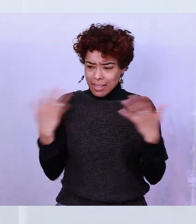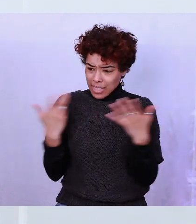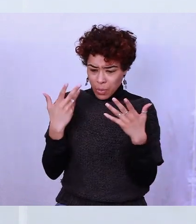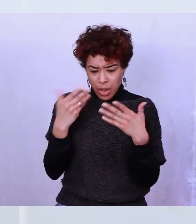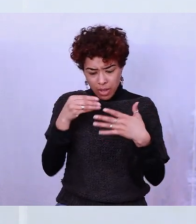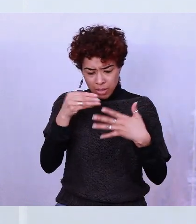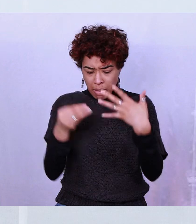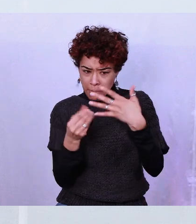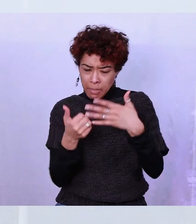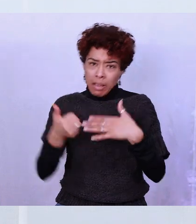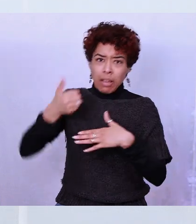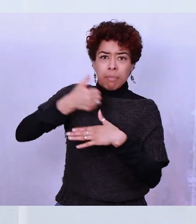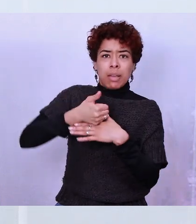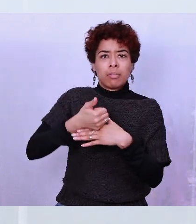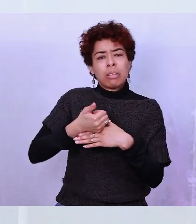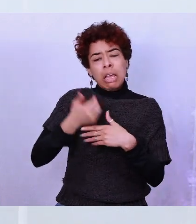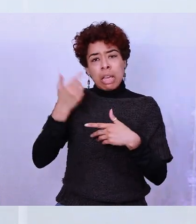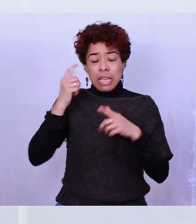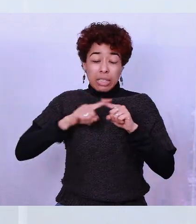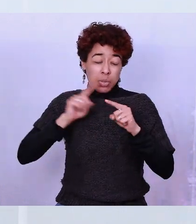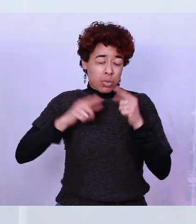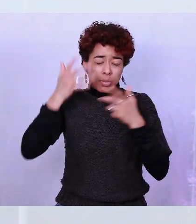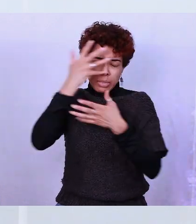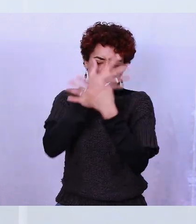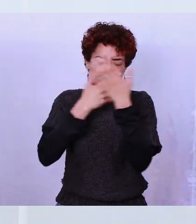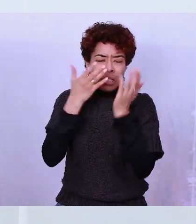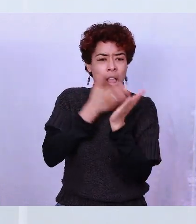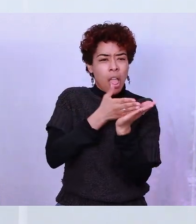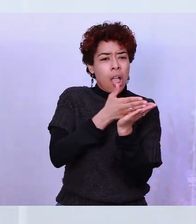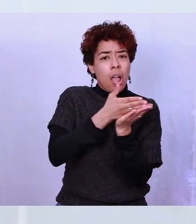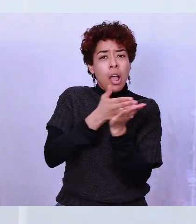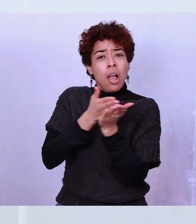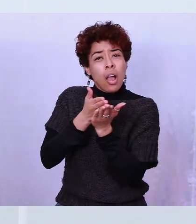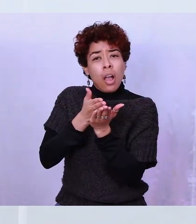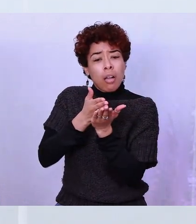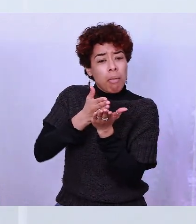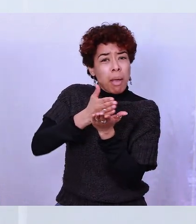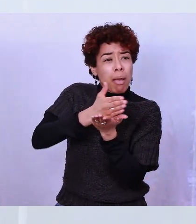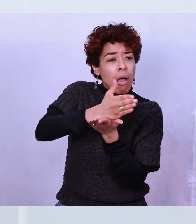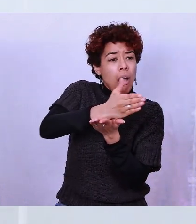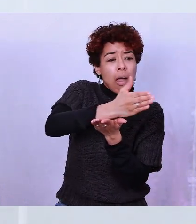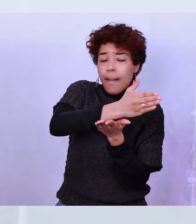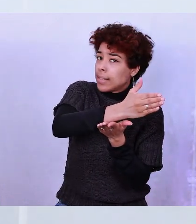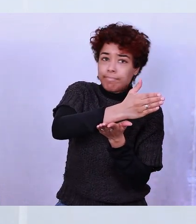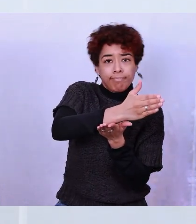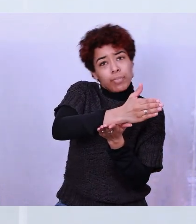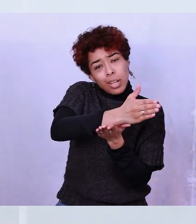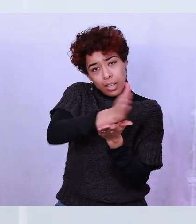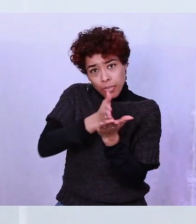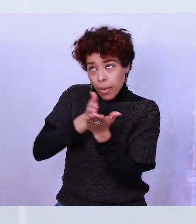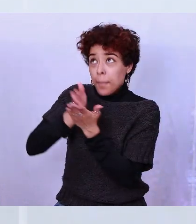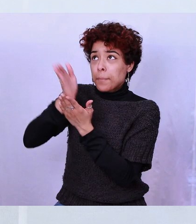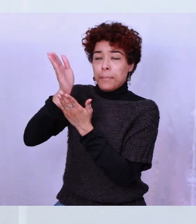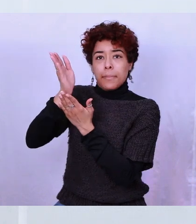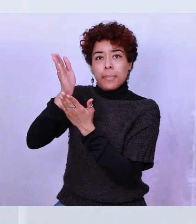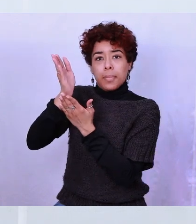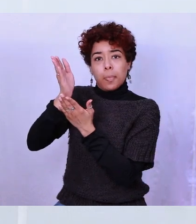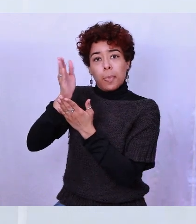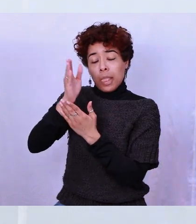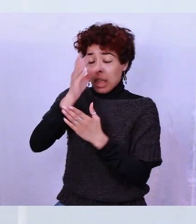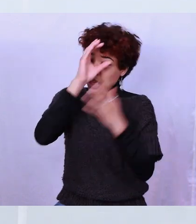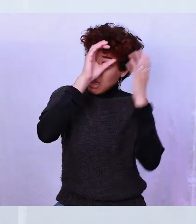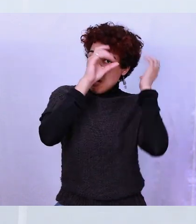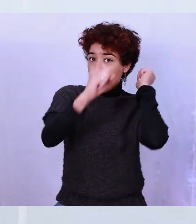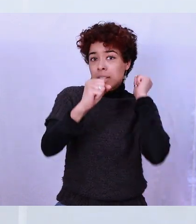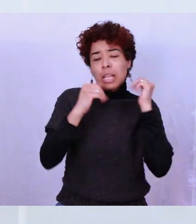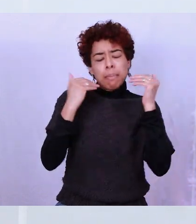perdre dans plein de choses différentes qui vont nous orienter ailleurs que dans la volonté de Dieu. Un ambassadeur,